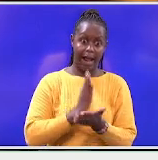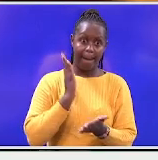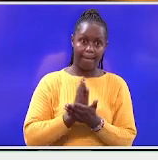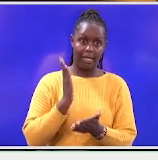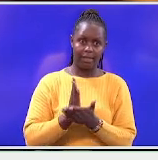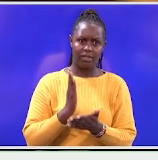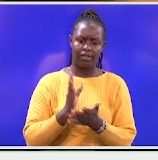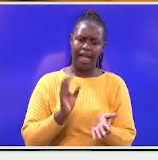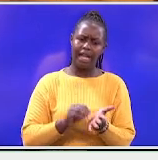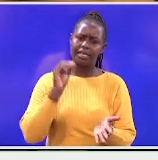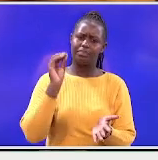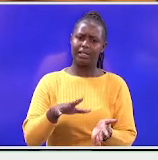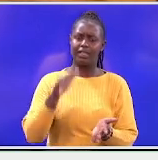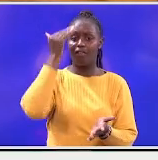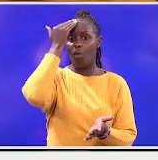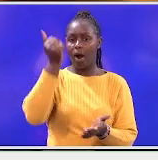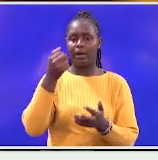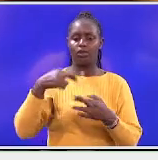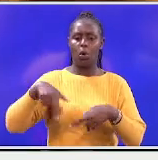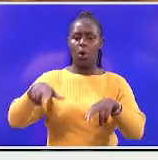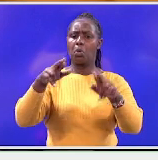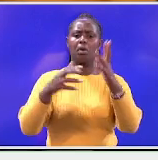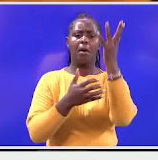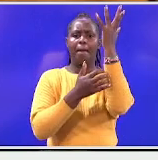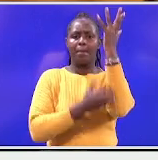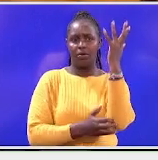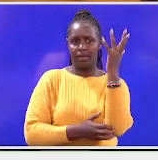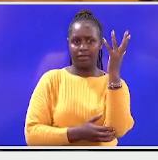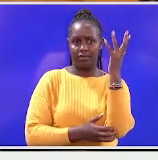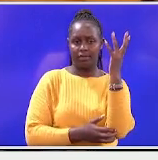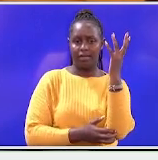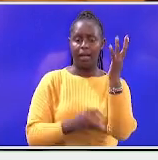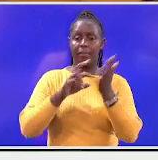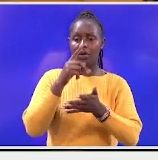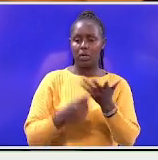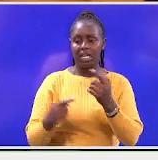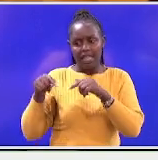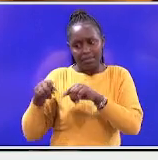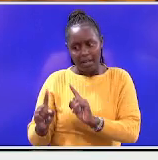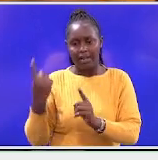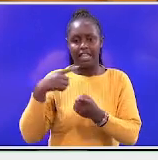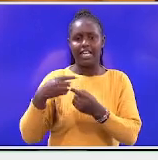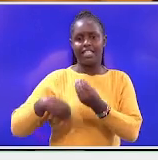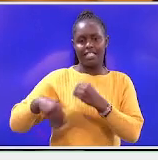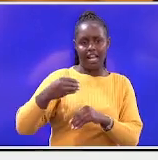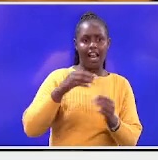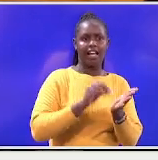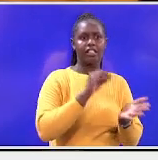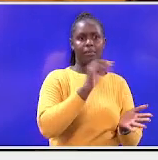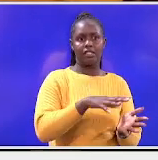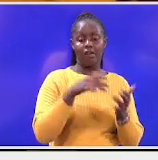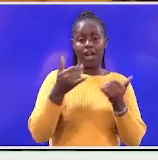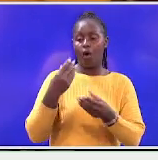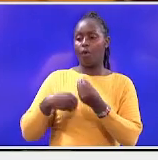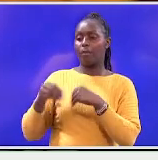juu barabara kufika huku ni barabara ndio mbaya. Kabichi inabidi inakuwa pesa mingi. Saa hii tunanunua kabichi 70